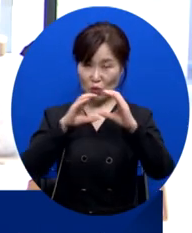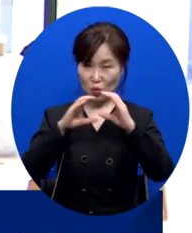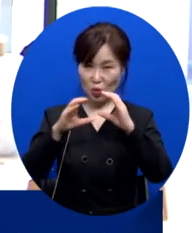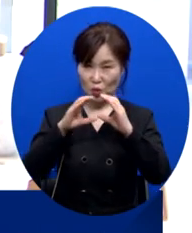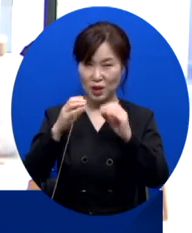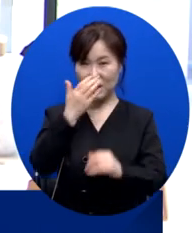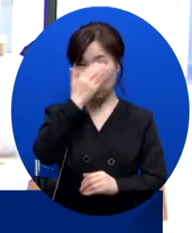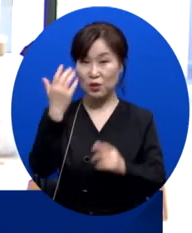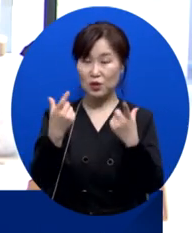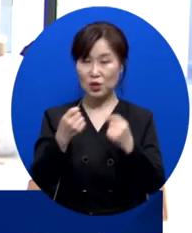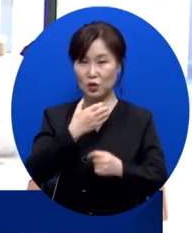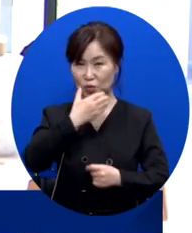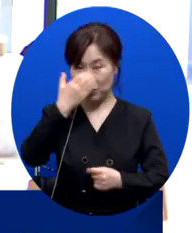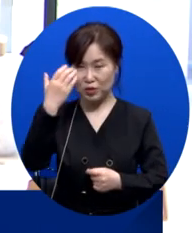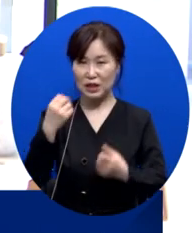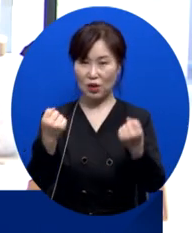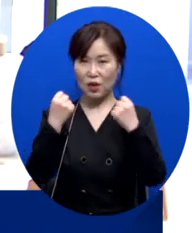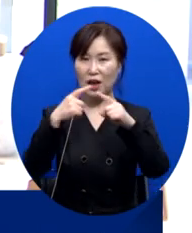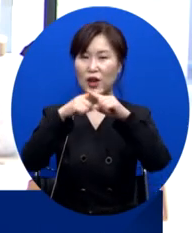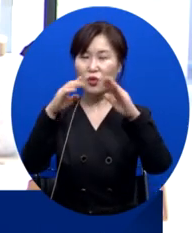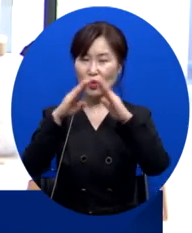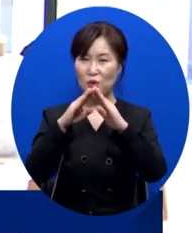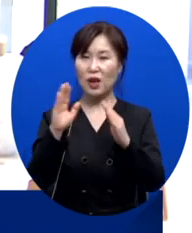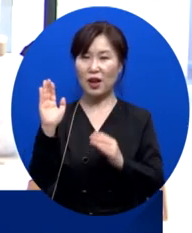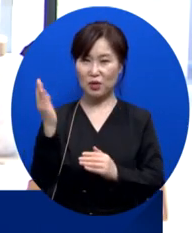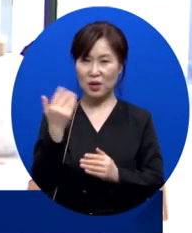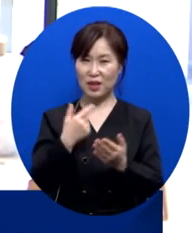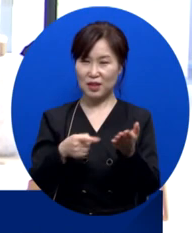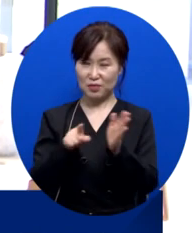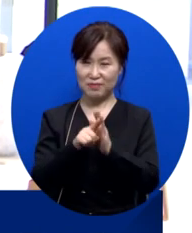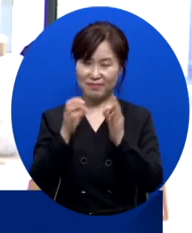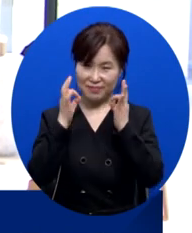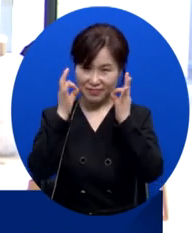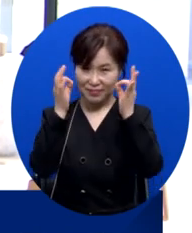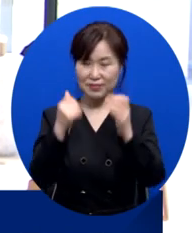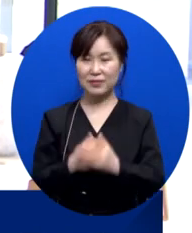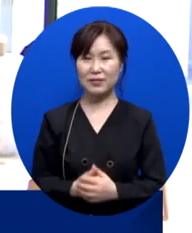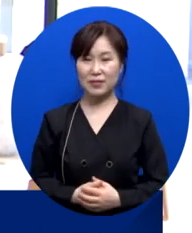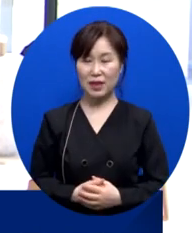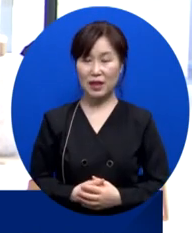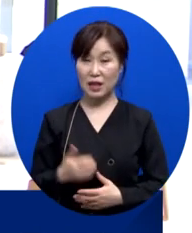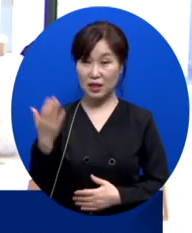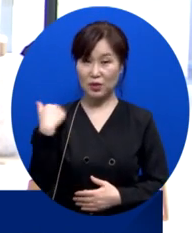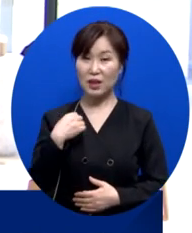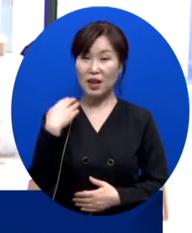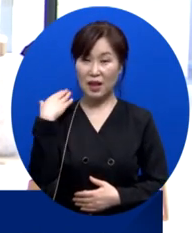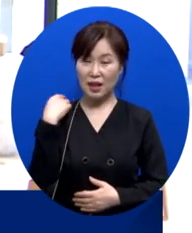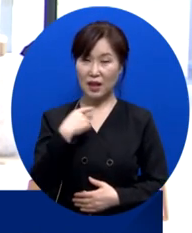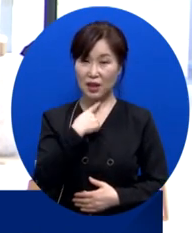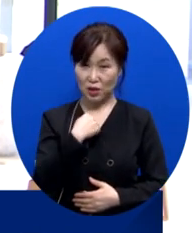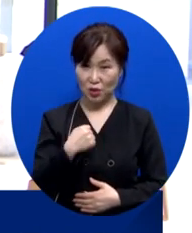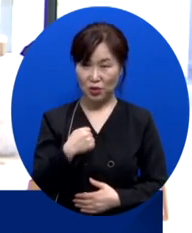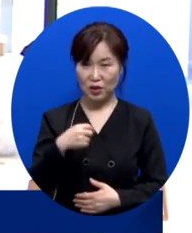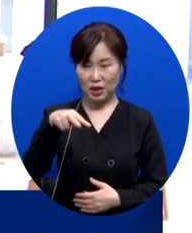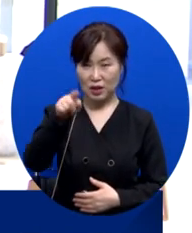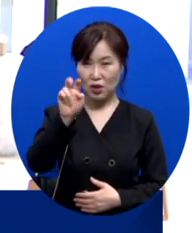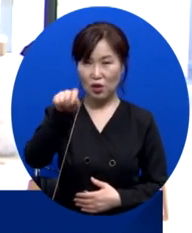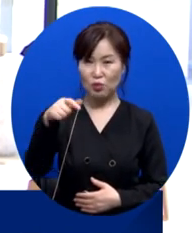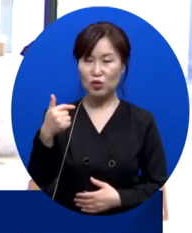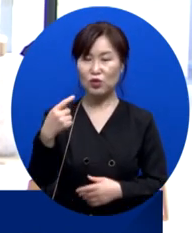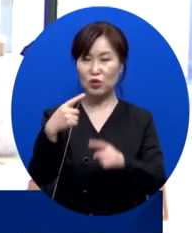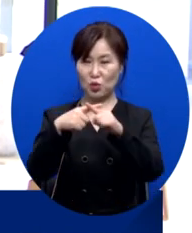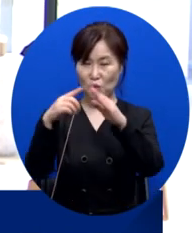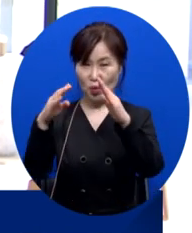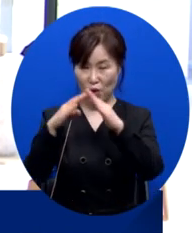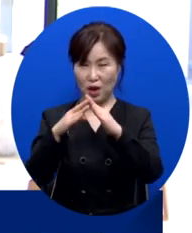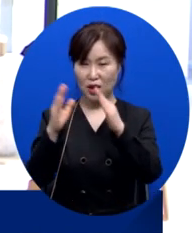그런 꿈을 꾸는 건강한 교회가 되도록 열심히 다니겠습니다 요즘 제가 몸을 잡았던 섬 은교의 성도님들이 저에게